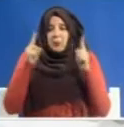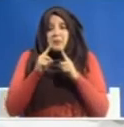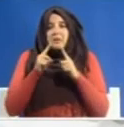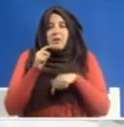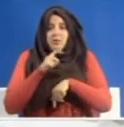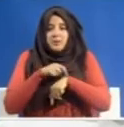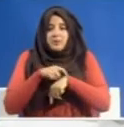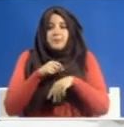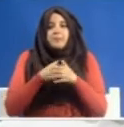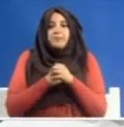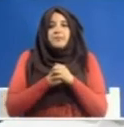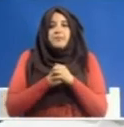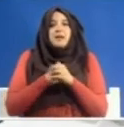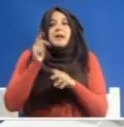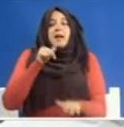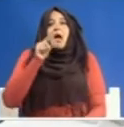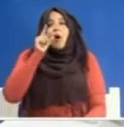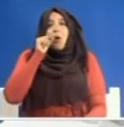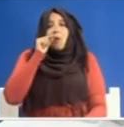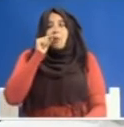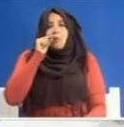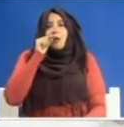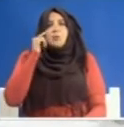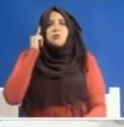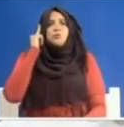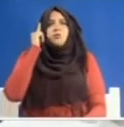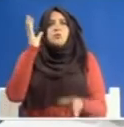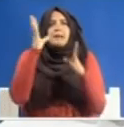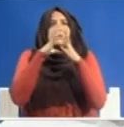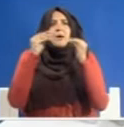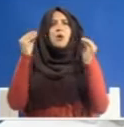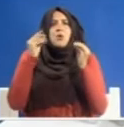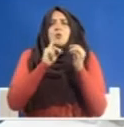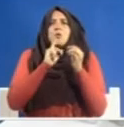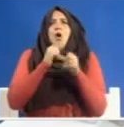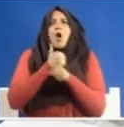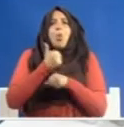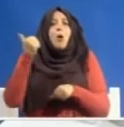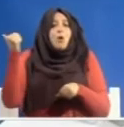فيه زوج غاب عن زوجته لمدة أكثر من سنة